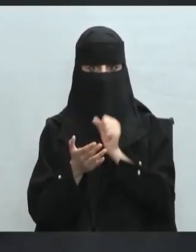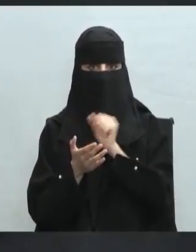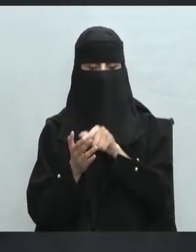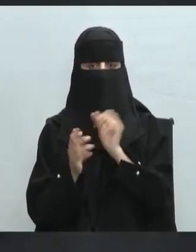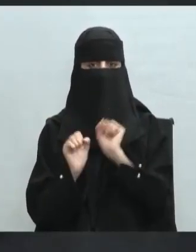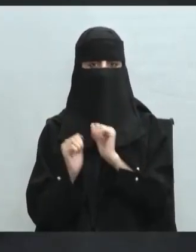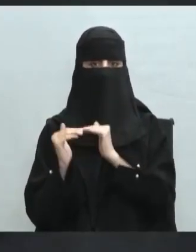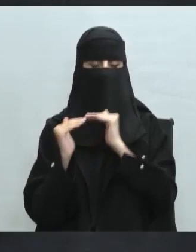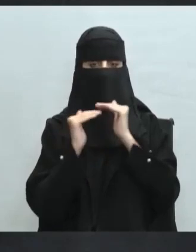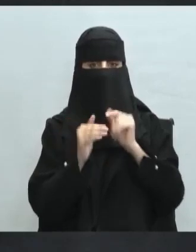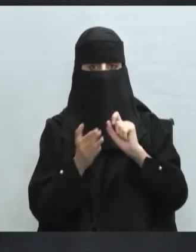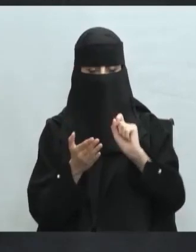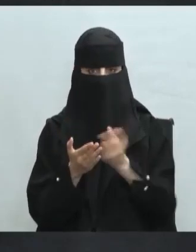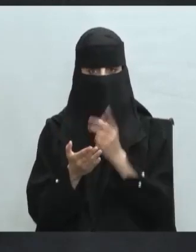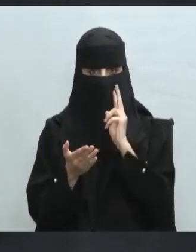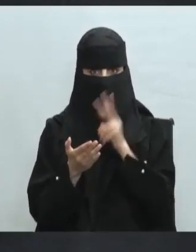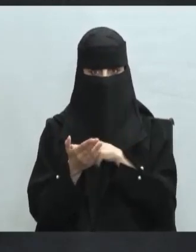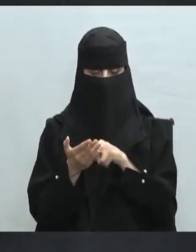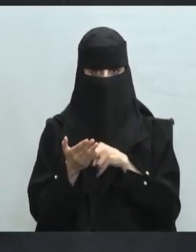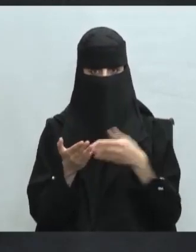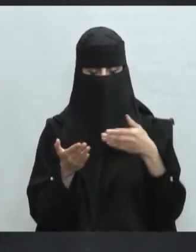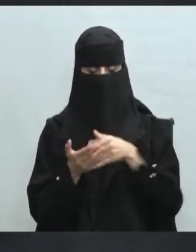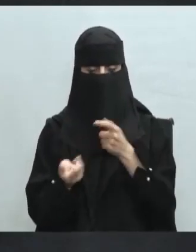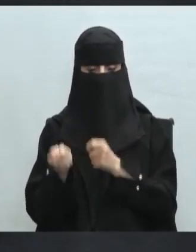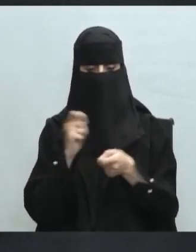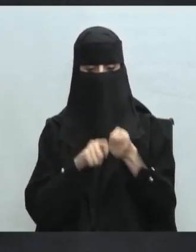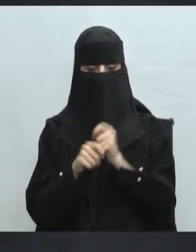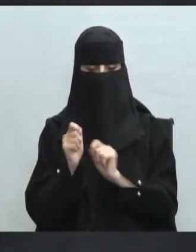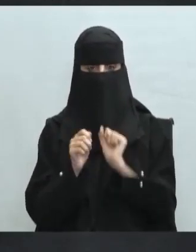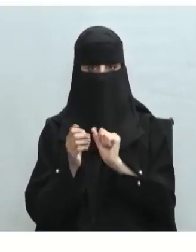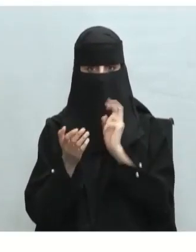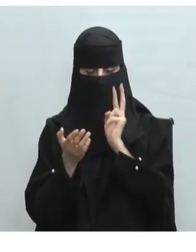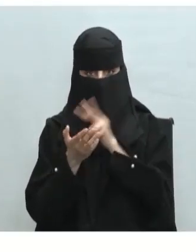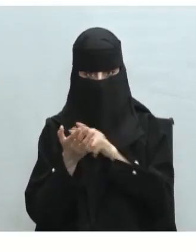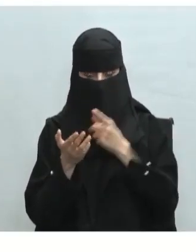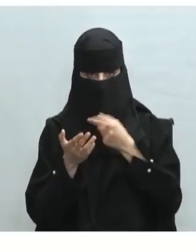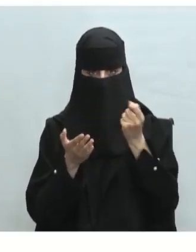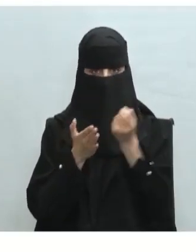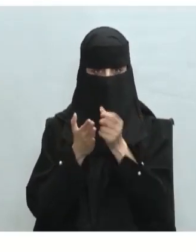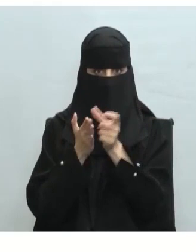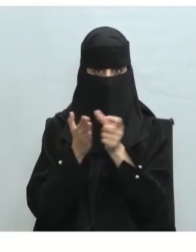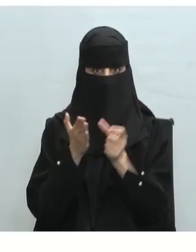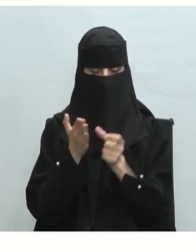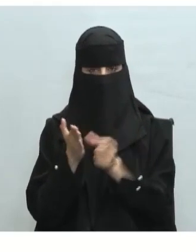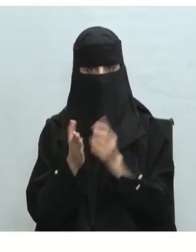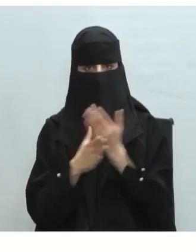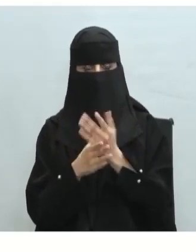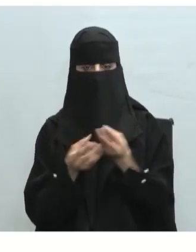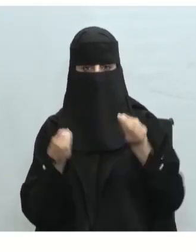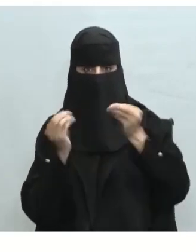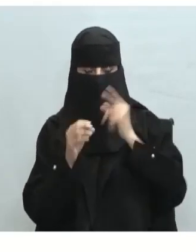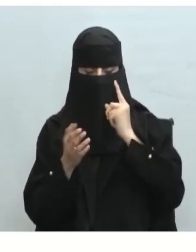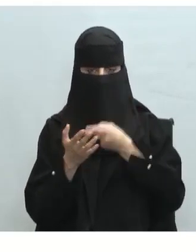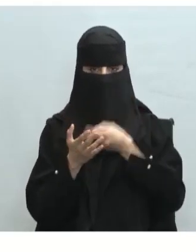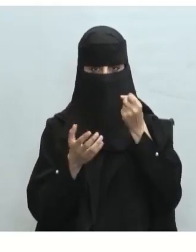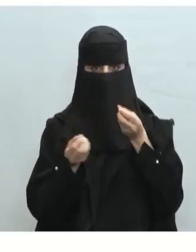تساعدك على سرعه القراءه كذلك تستخدم التعليقات والتلخيصات ورسوم التذكر لزياده الفهم والاستيعاب هذه